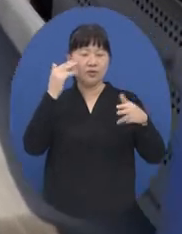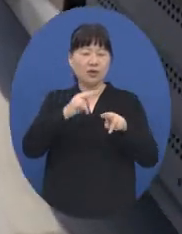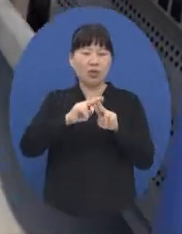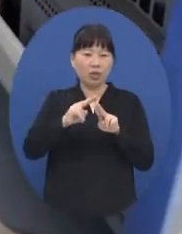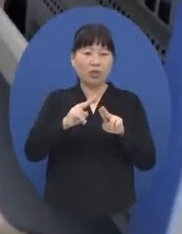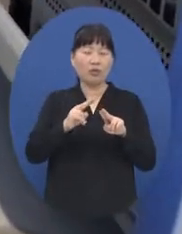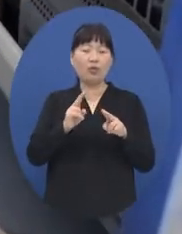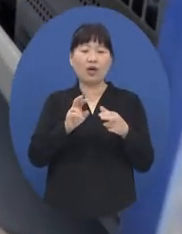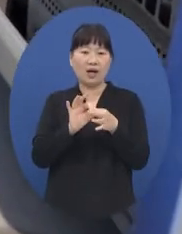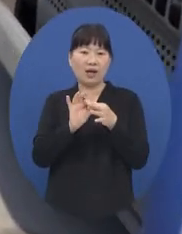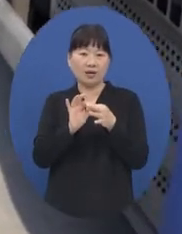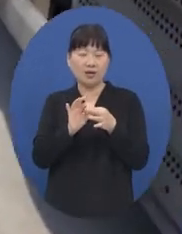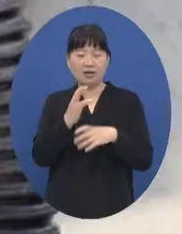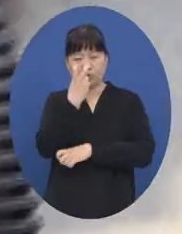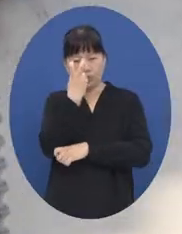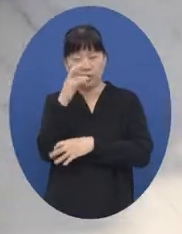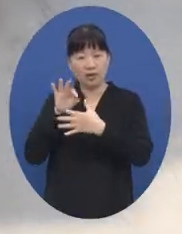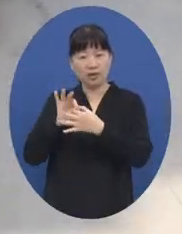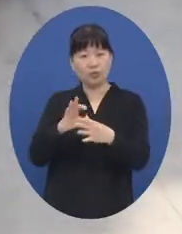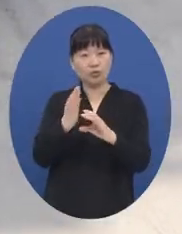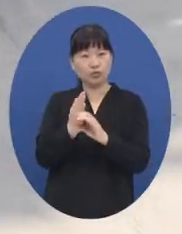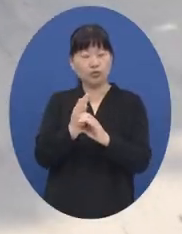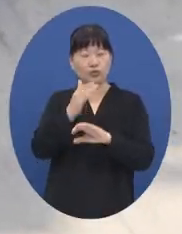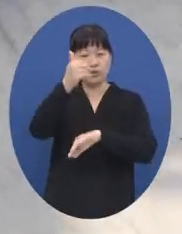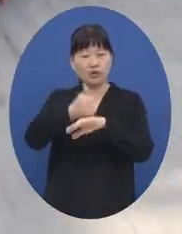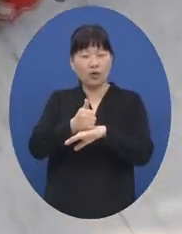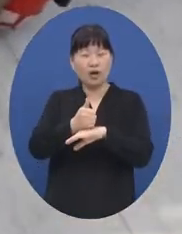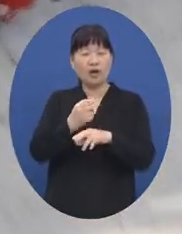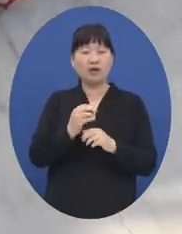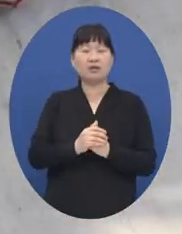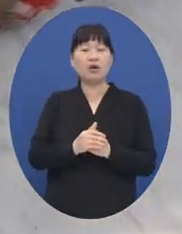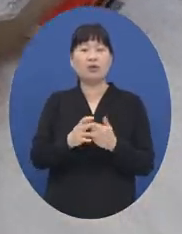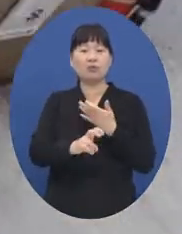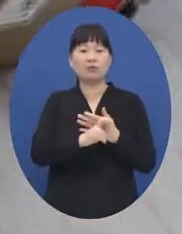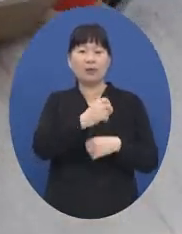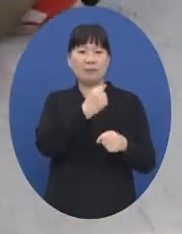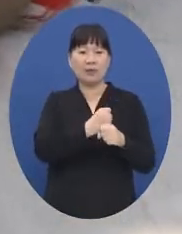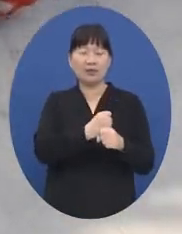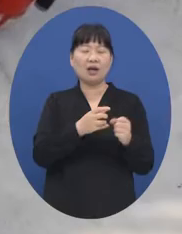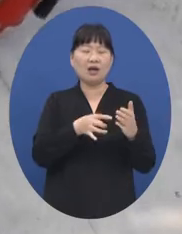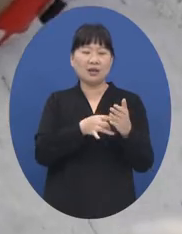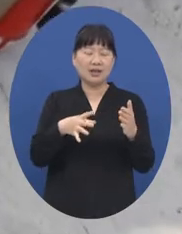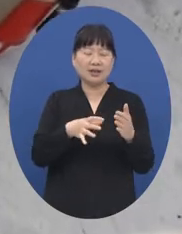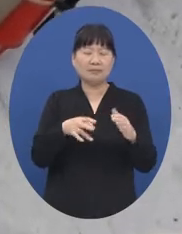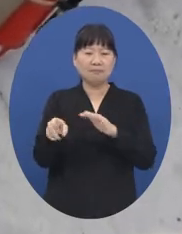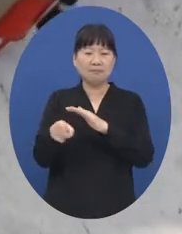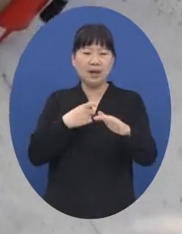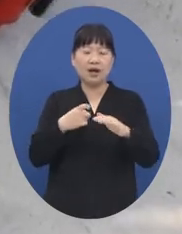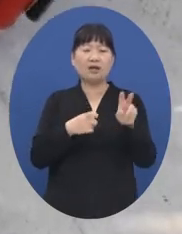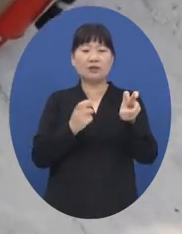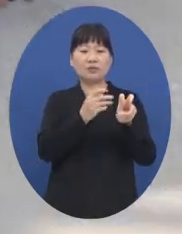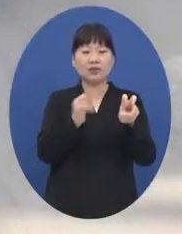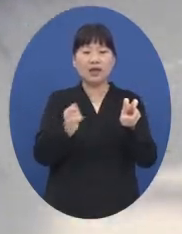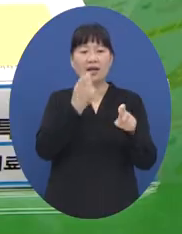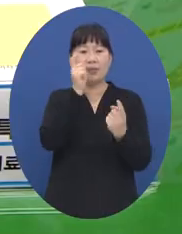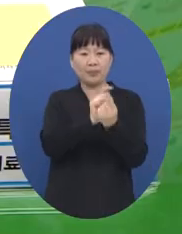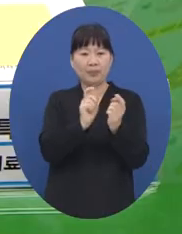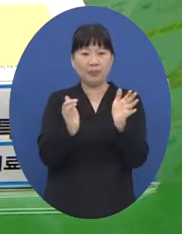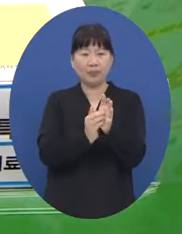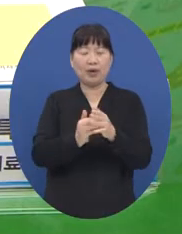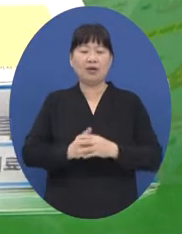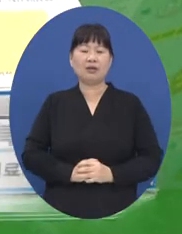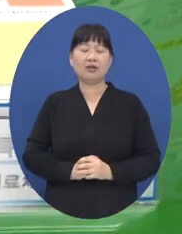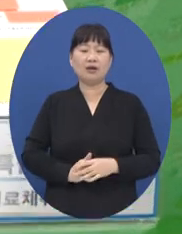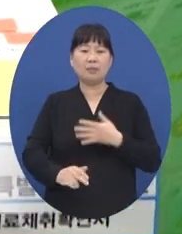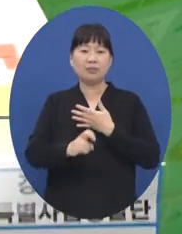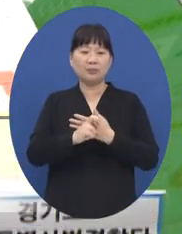한국석유관리원과 공조해 수사를 벌여왔습니다. 그 결과 석유 불법 제조와 세금 탈루 등을 저지른 20명을 검거했습니다.